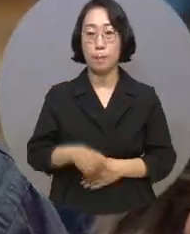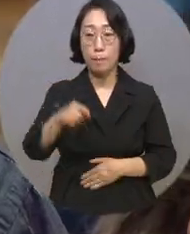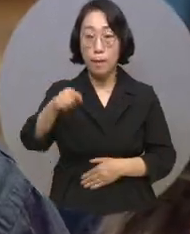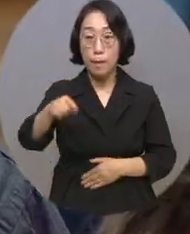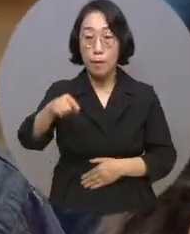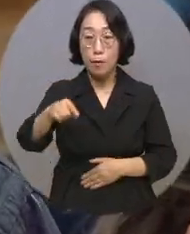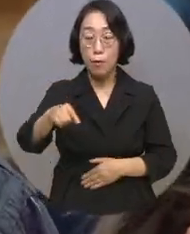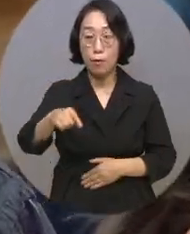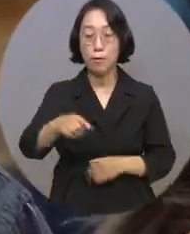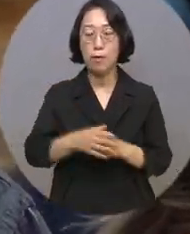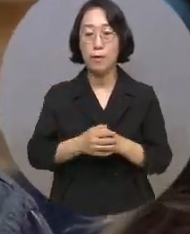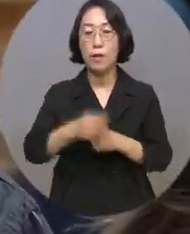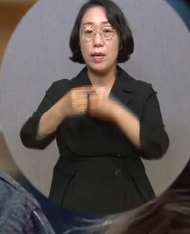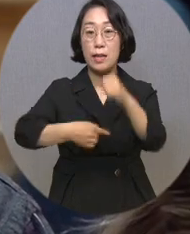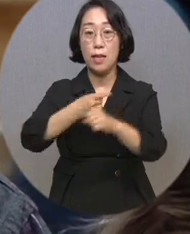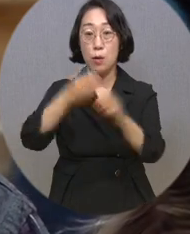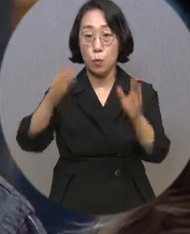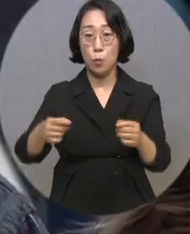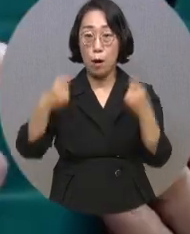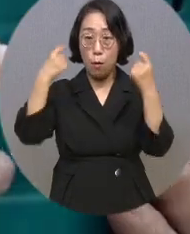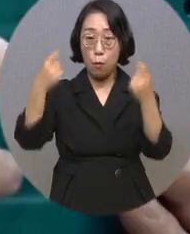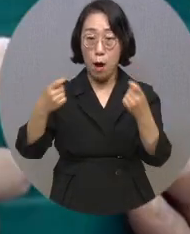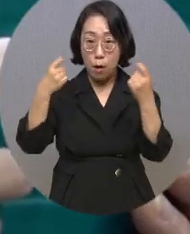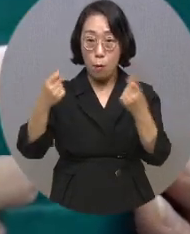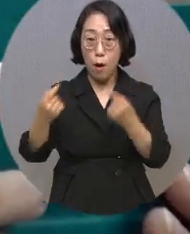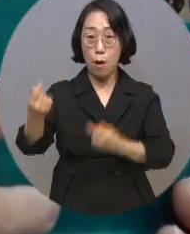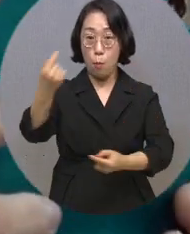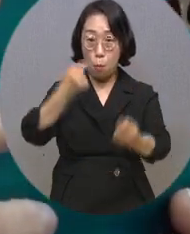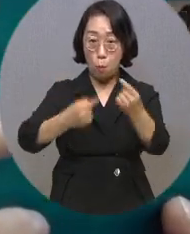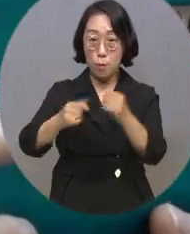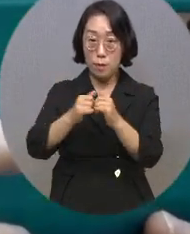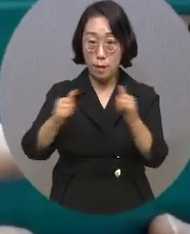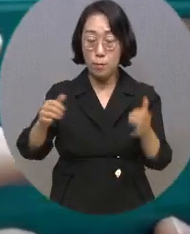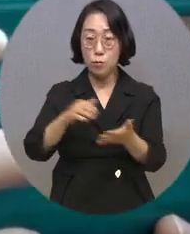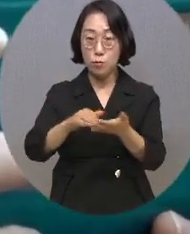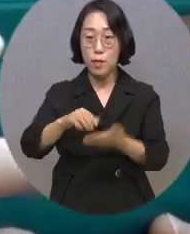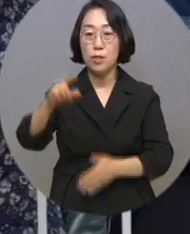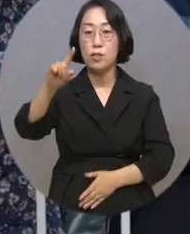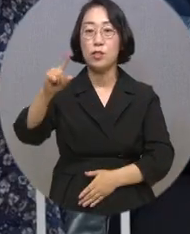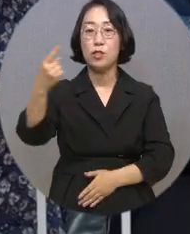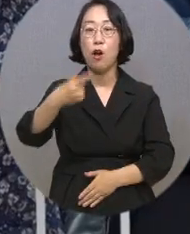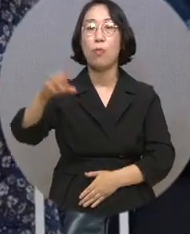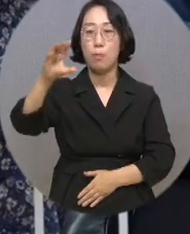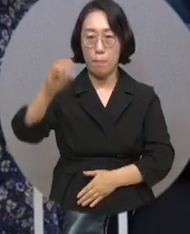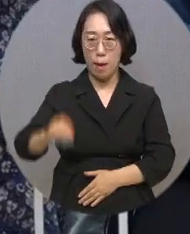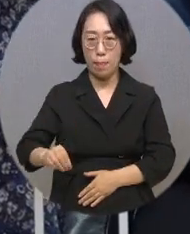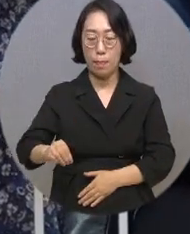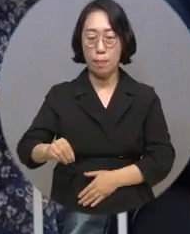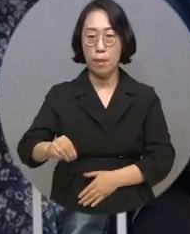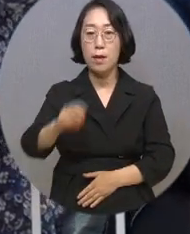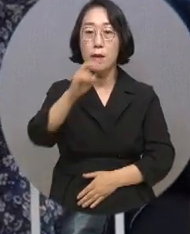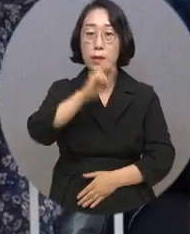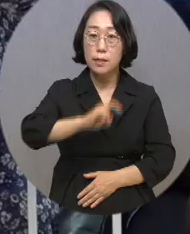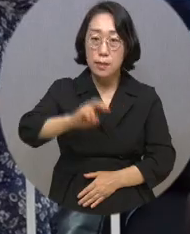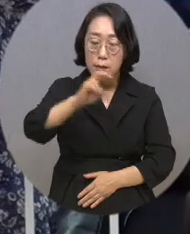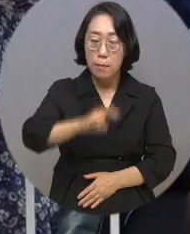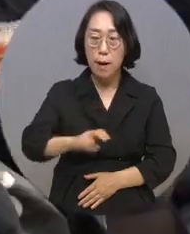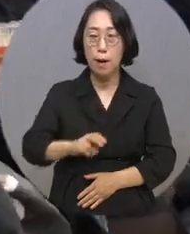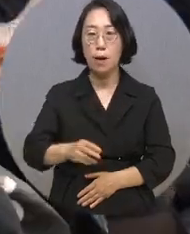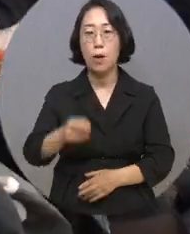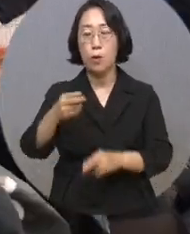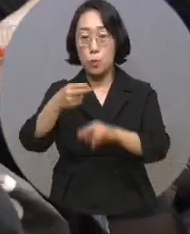이러한 유명세로 연간 1천만 명 관광객이 전북을 방문하여 전통, 음악, 한식, 도서